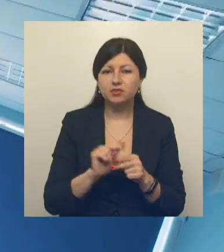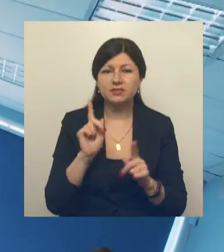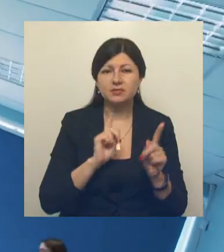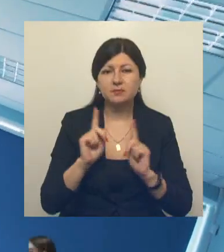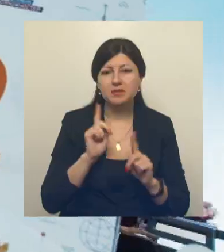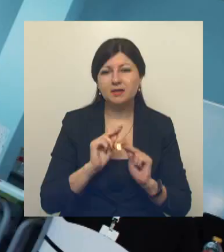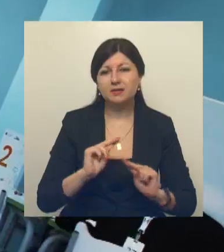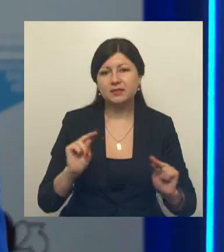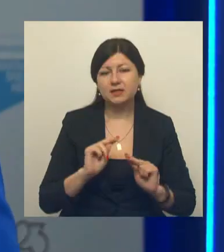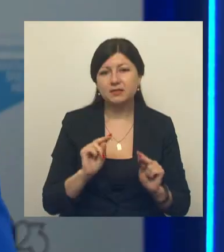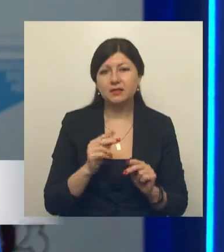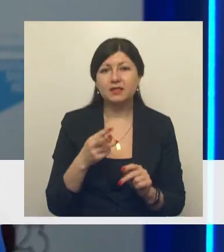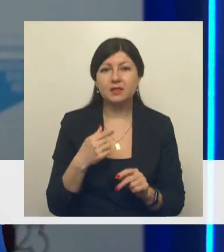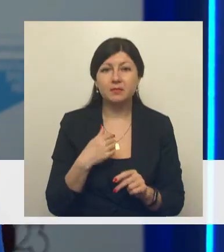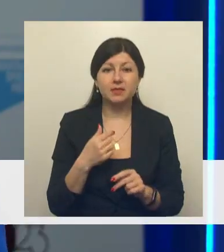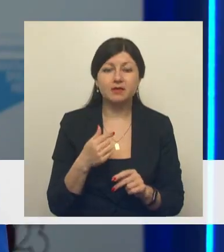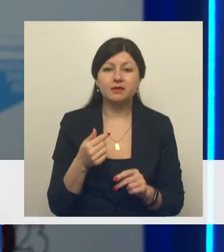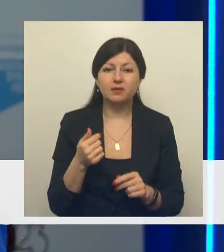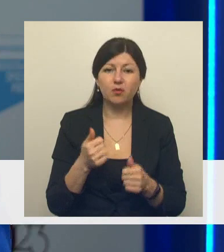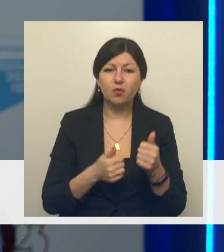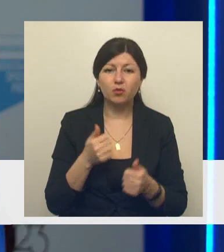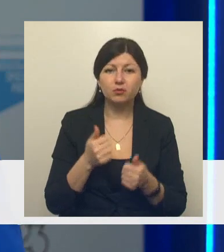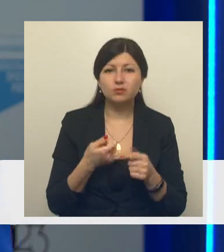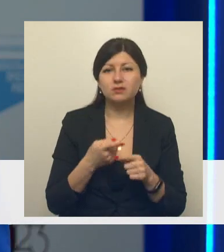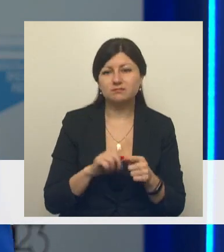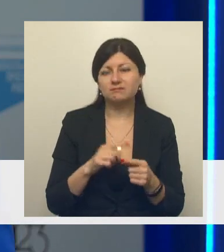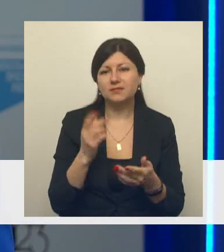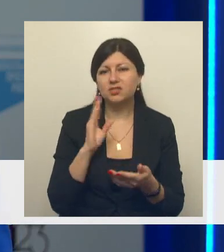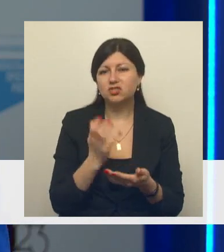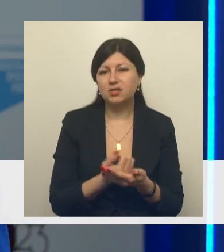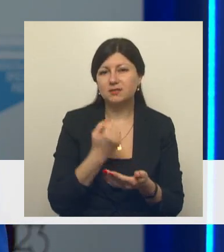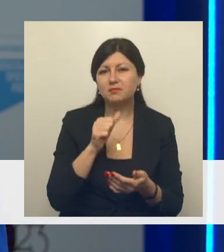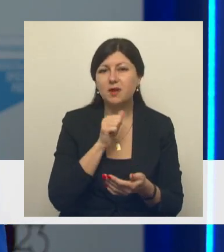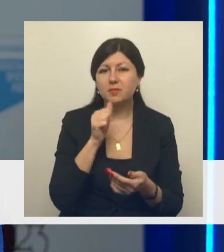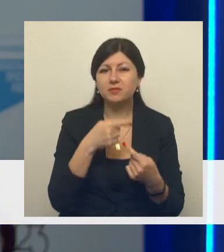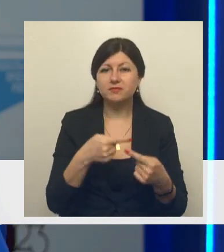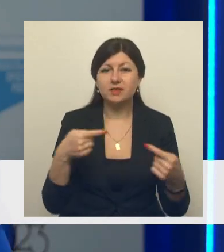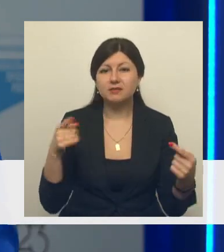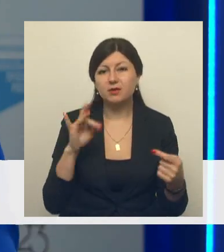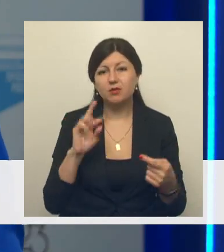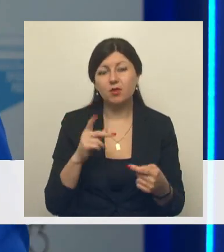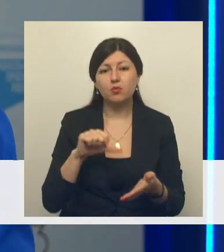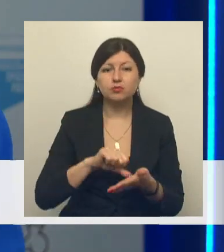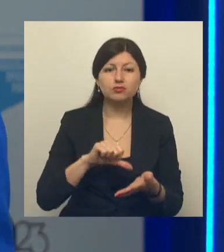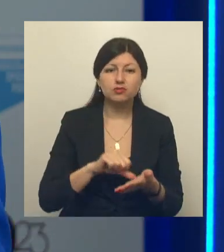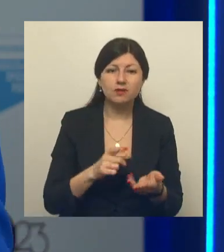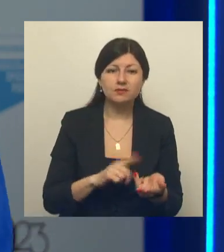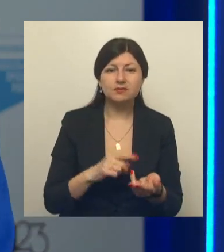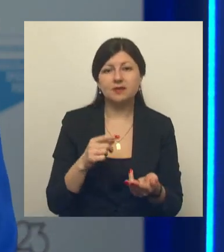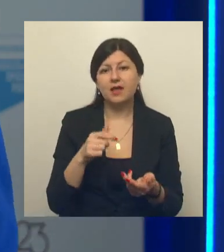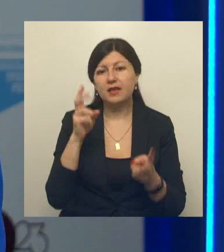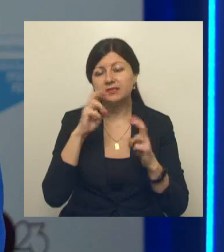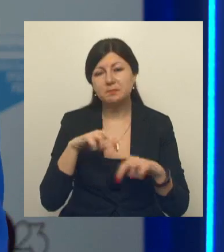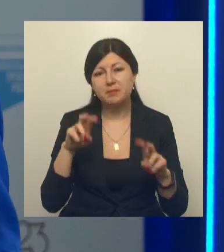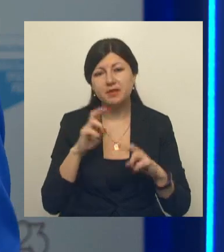и тренинги. Для меня конкурс «Флагманы образования» – это шанс попробовать себя в разных ролях. В качестве участника, в качестве